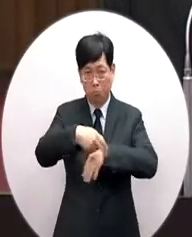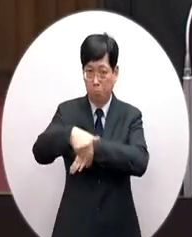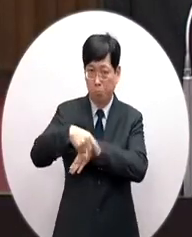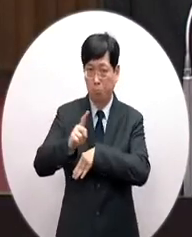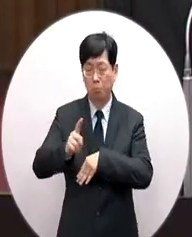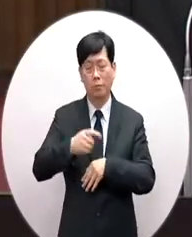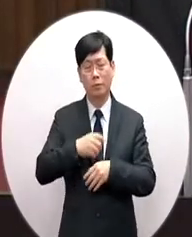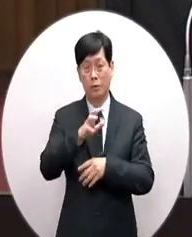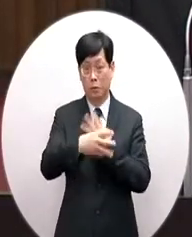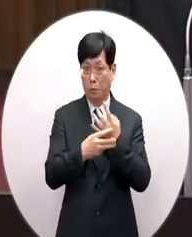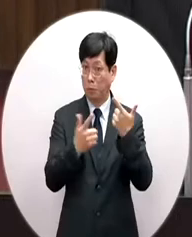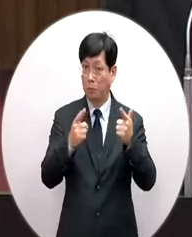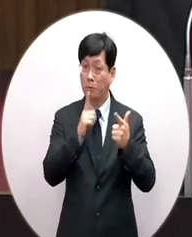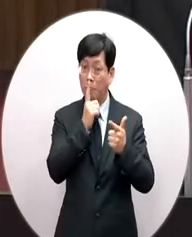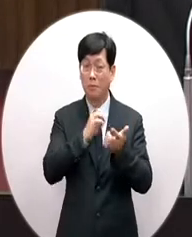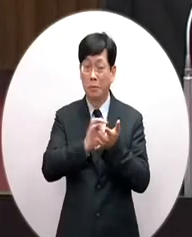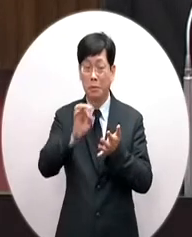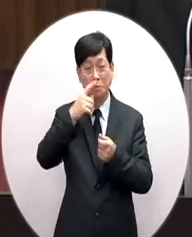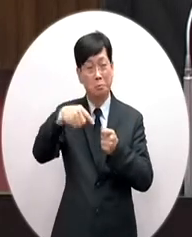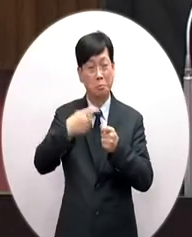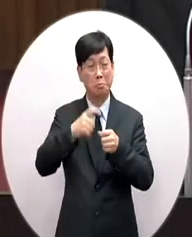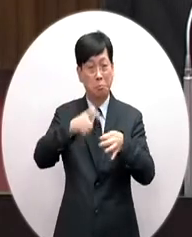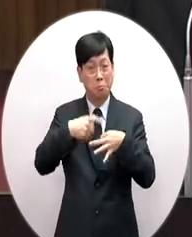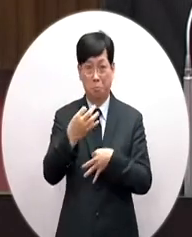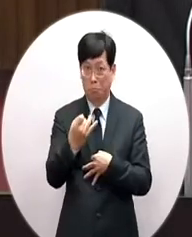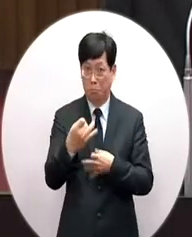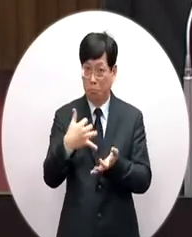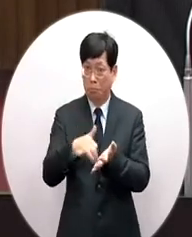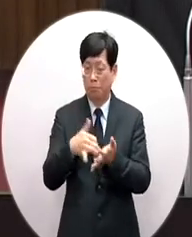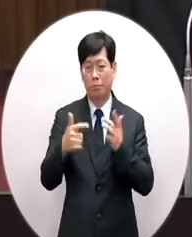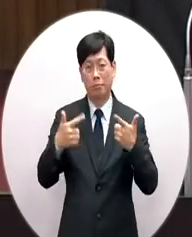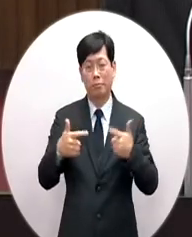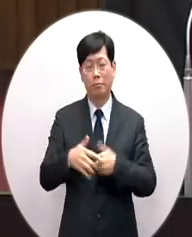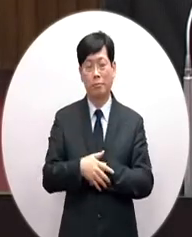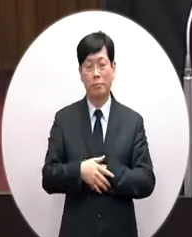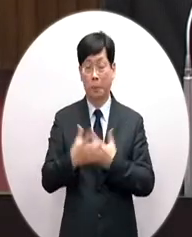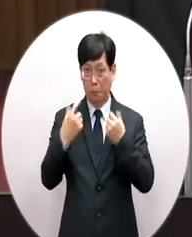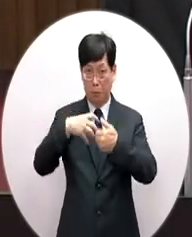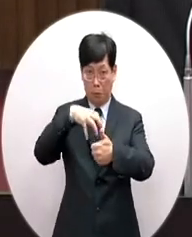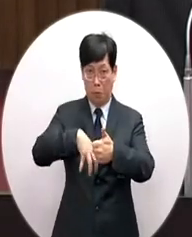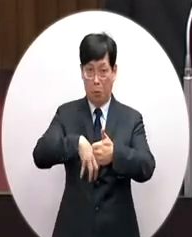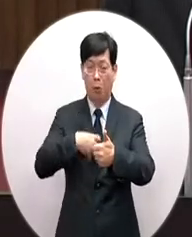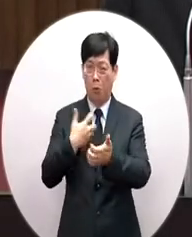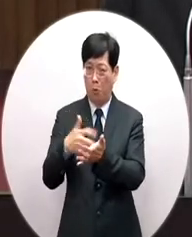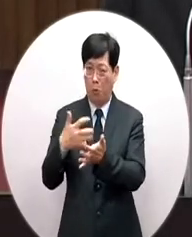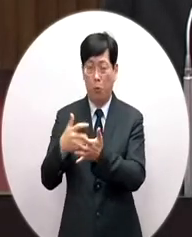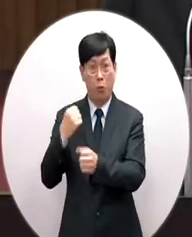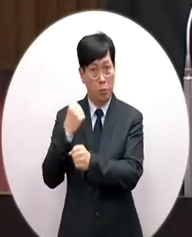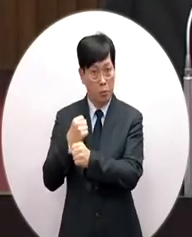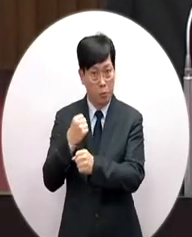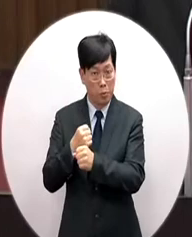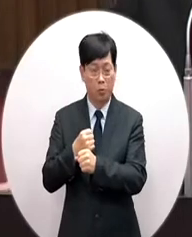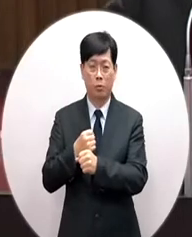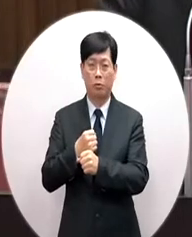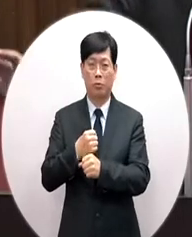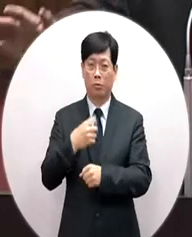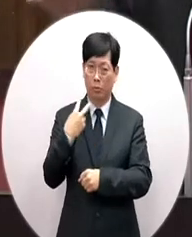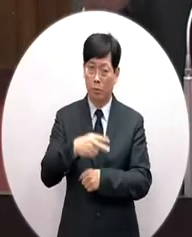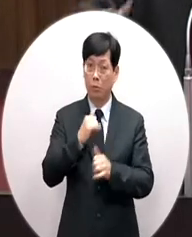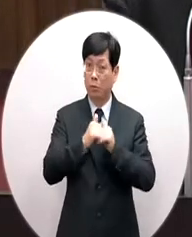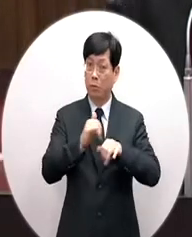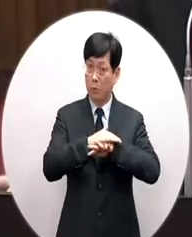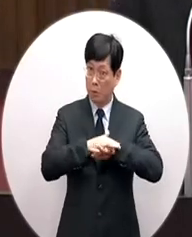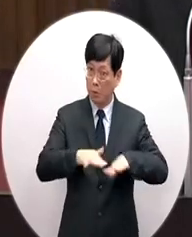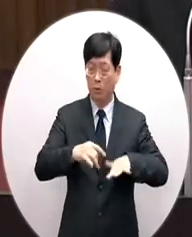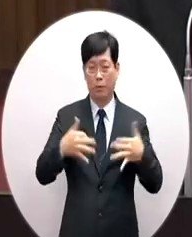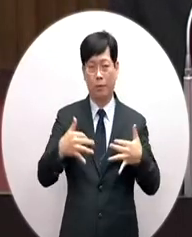业其实不仅仅是用 GDP 来计算啊，因为背后有更多的就业，还有这个社会